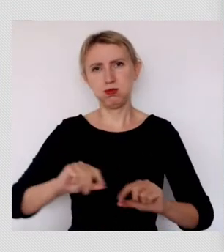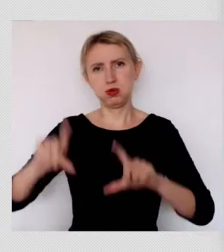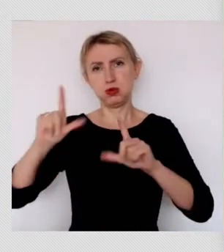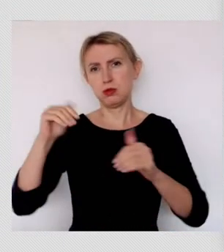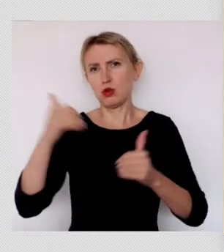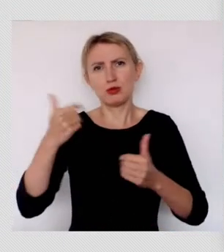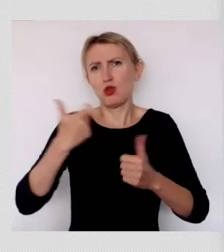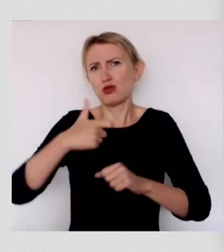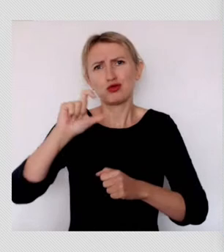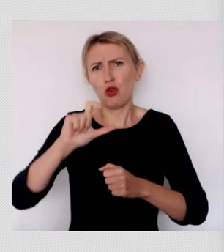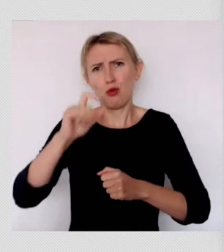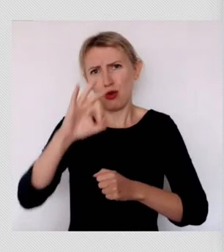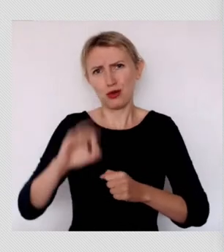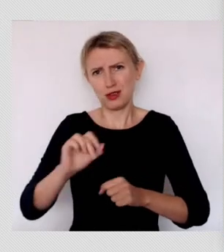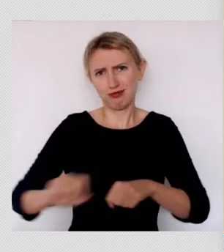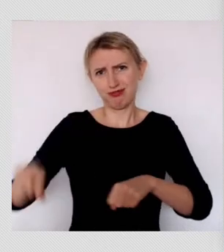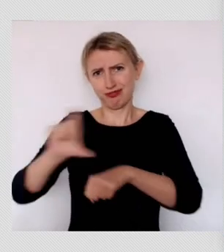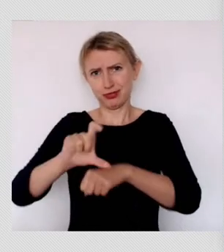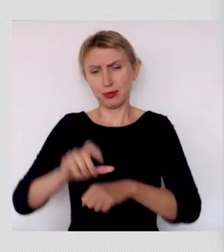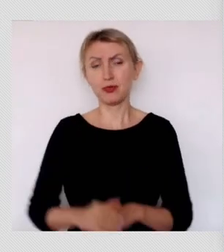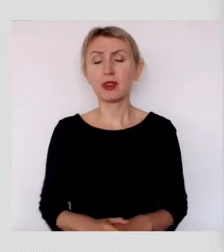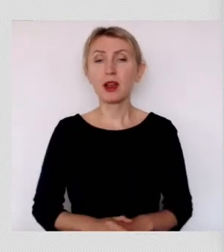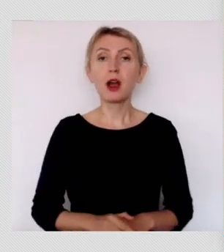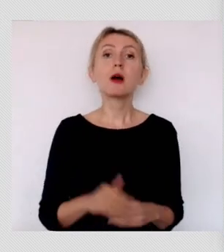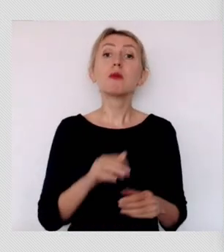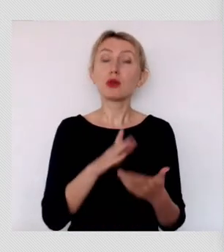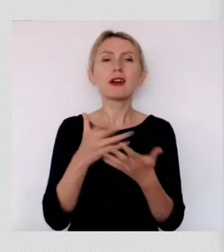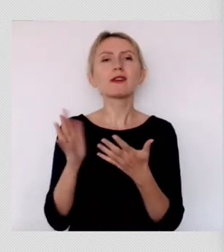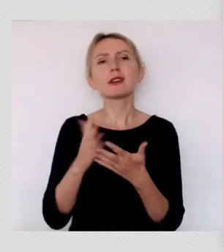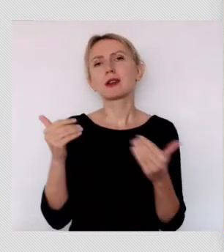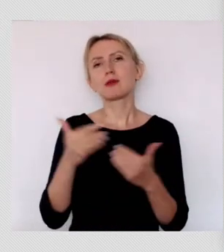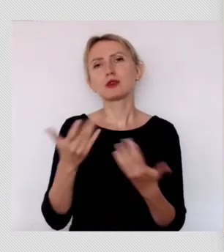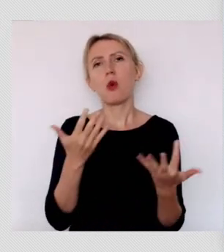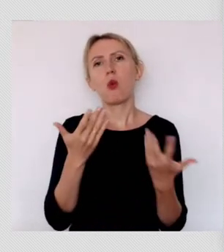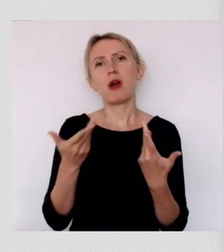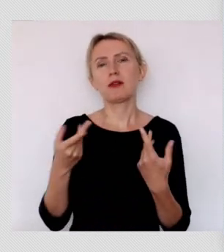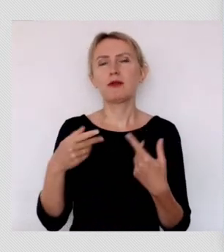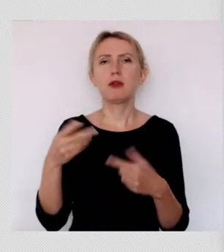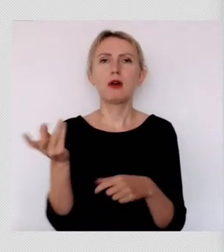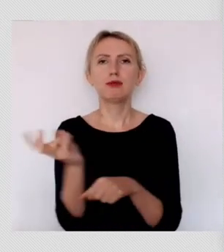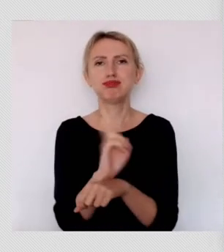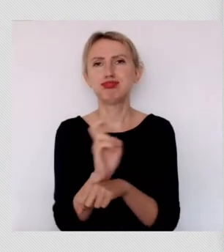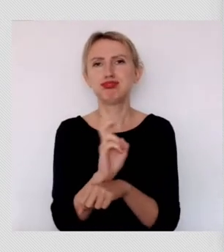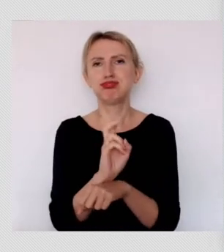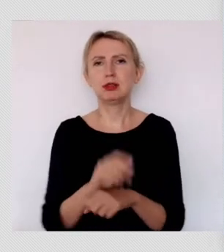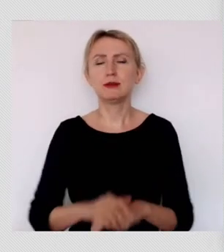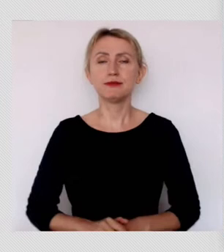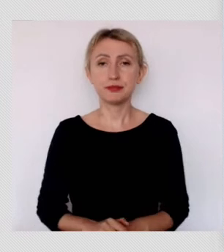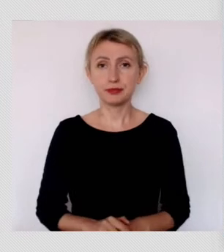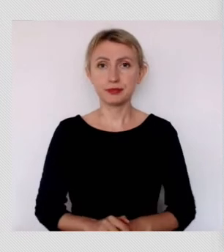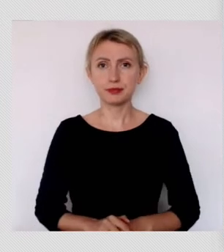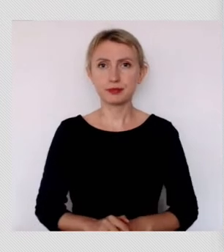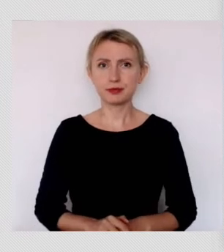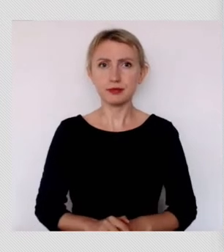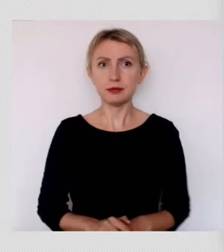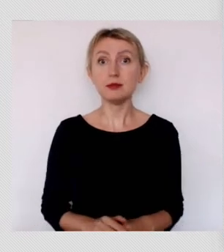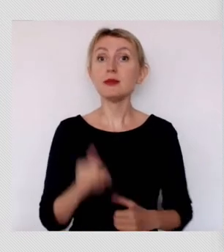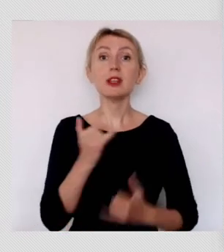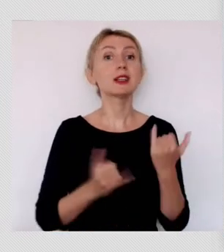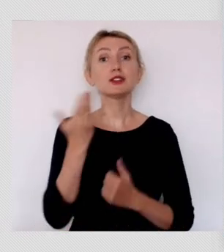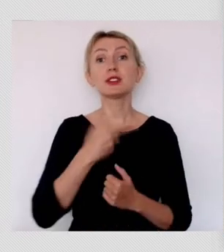bo te wydatki mogą być w łatwy sposób oszukiwane. No i jeśli nie będziemy mieli po pierwsze